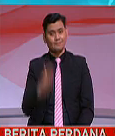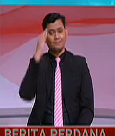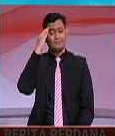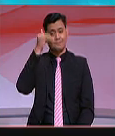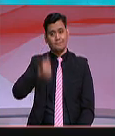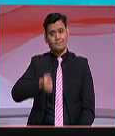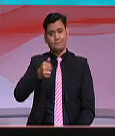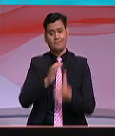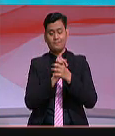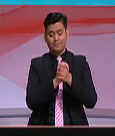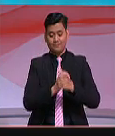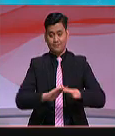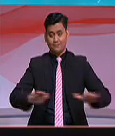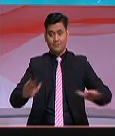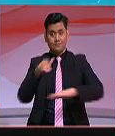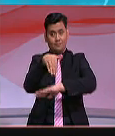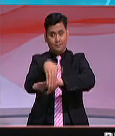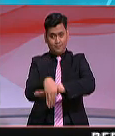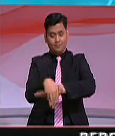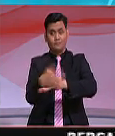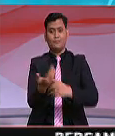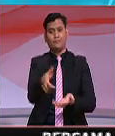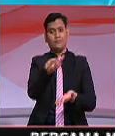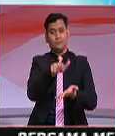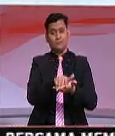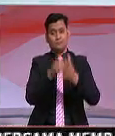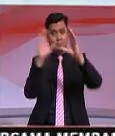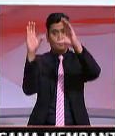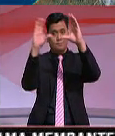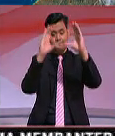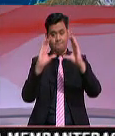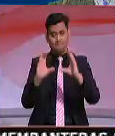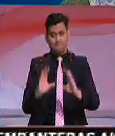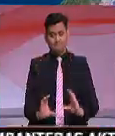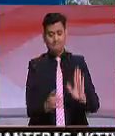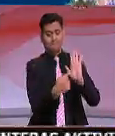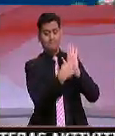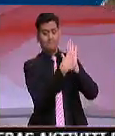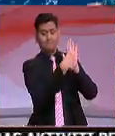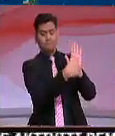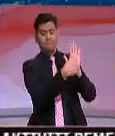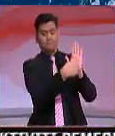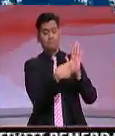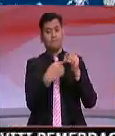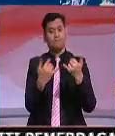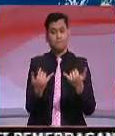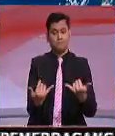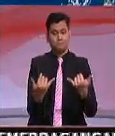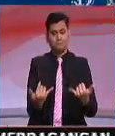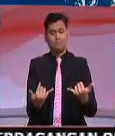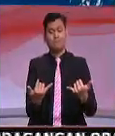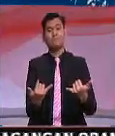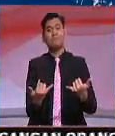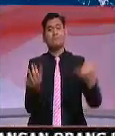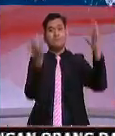Assalamualaikum dan selamat malam kepada semua penonton. Laporan meteorologi pada malam ini dimulakan dengan melihat paparan imej satelit semasa, iaitu kelompok